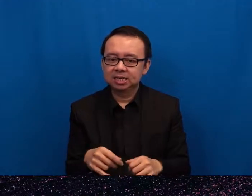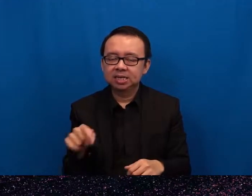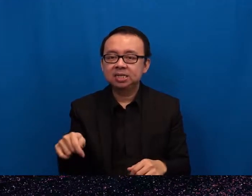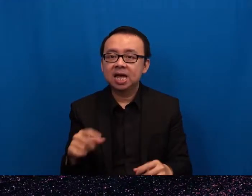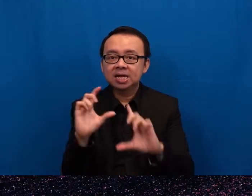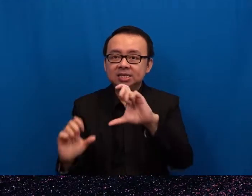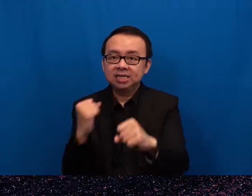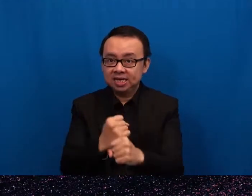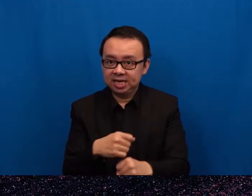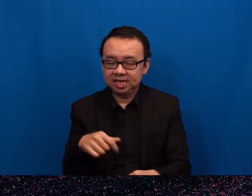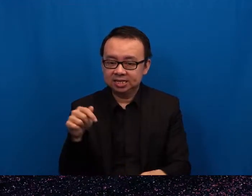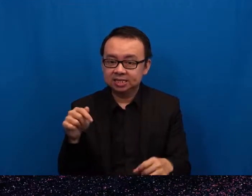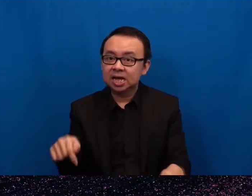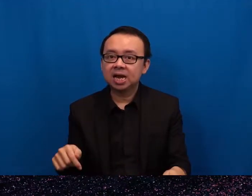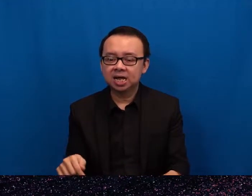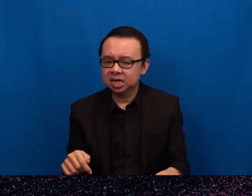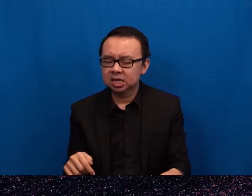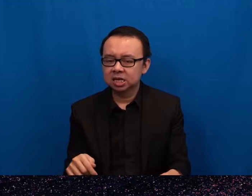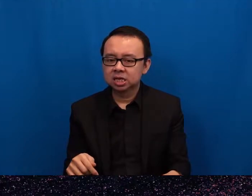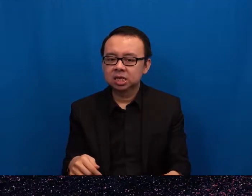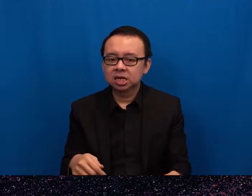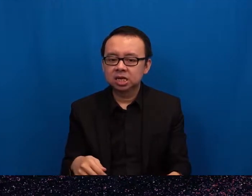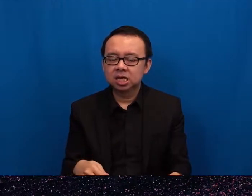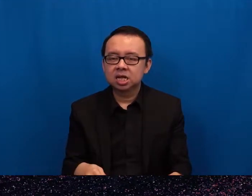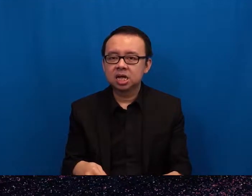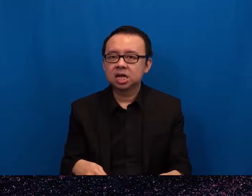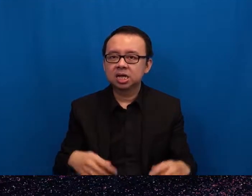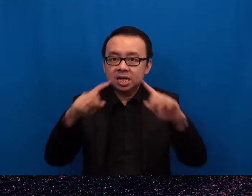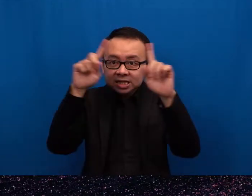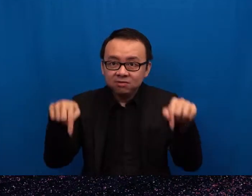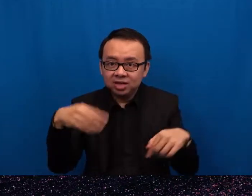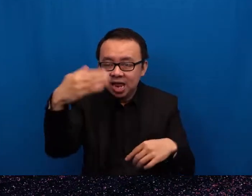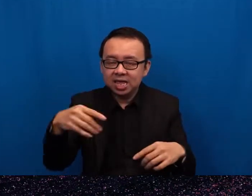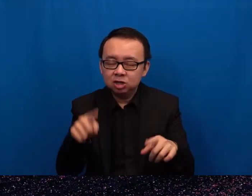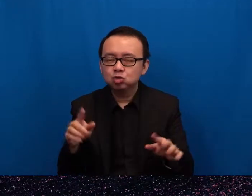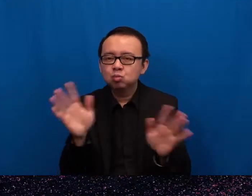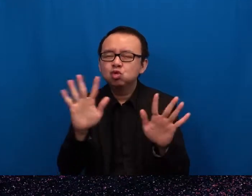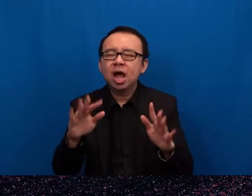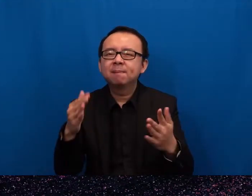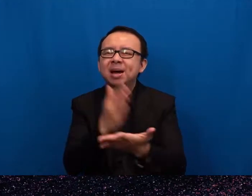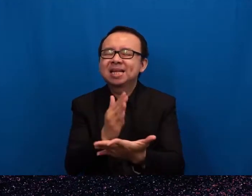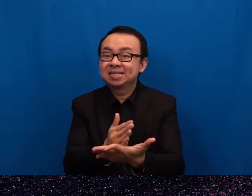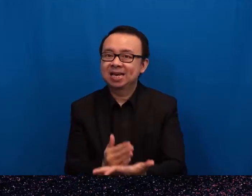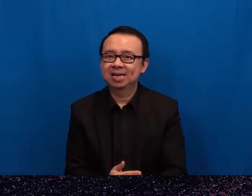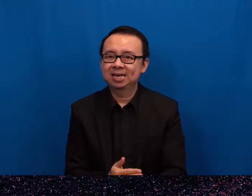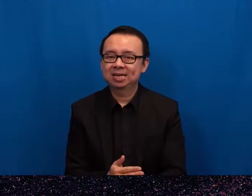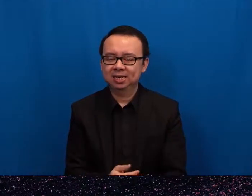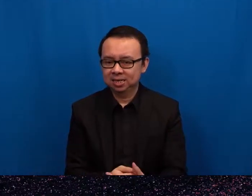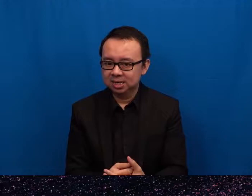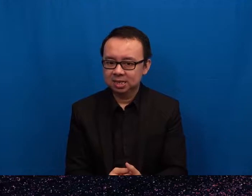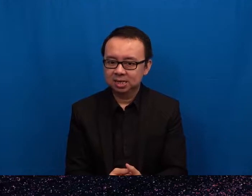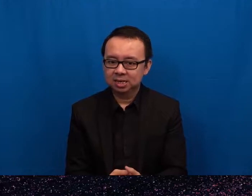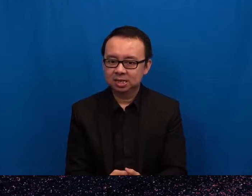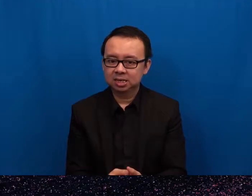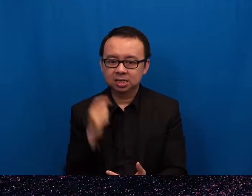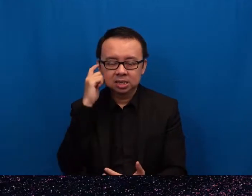juga tidak mustahil. Layar pun bukan batasan. Sapu tangan media ini secara online